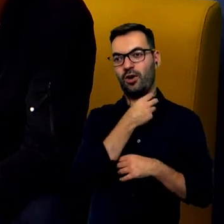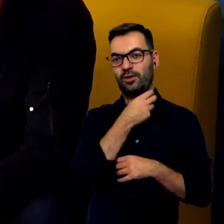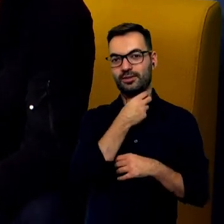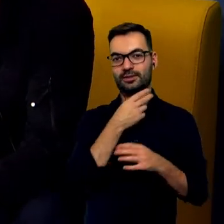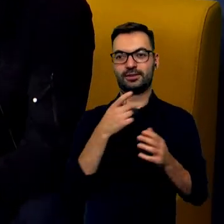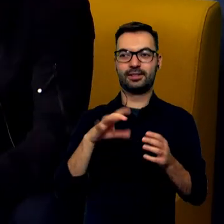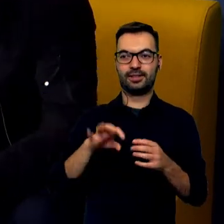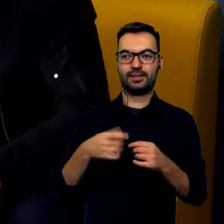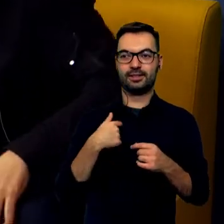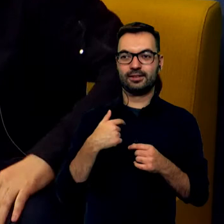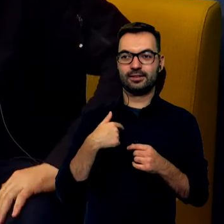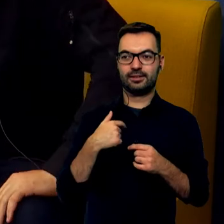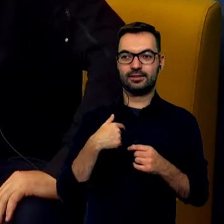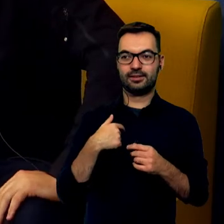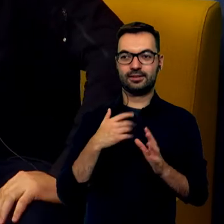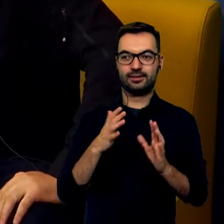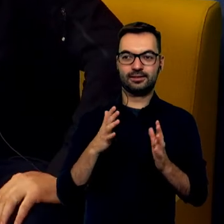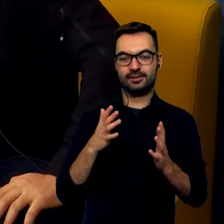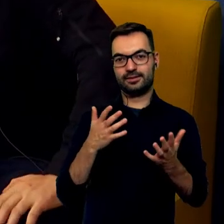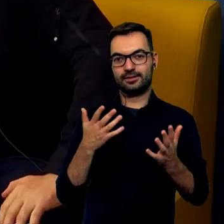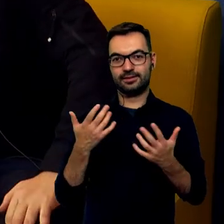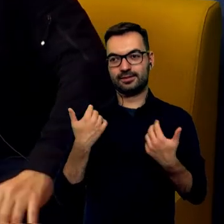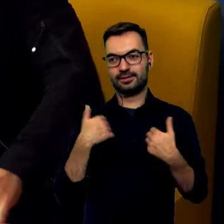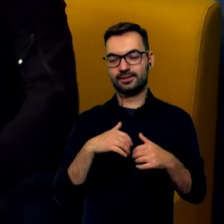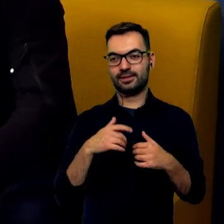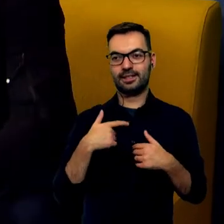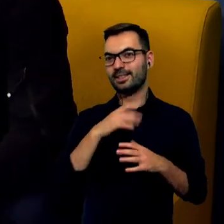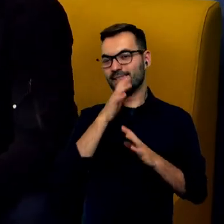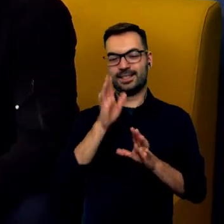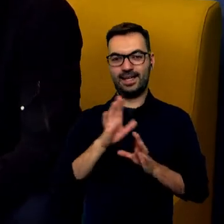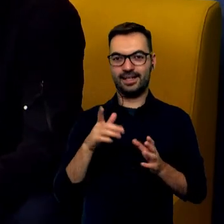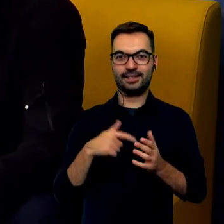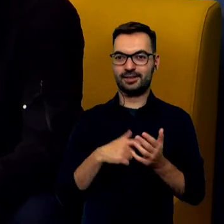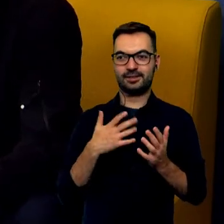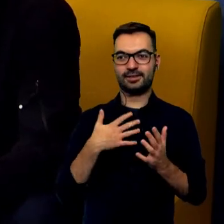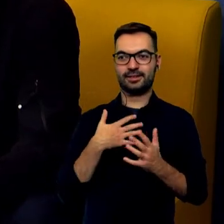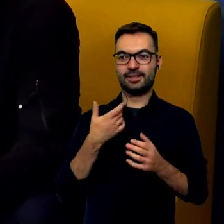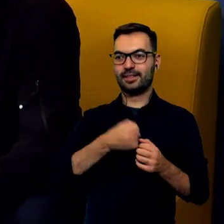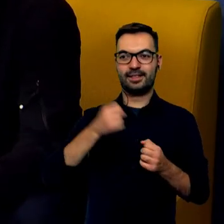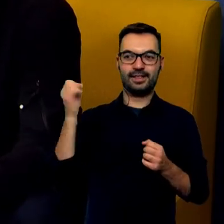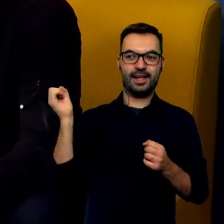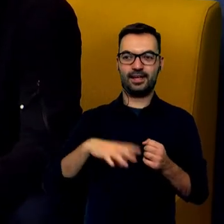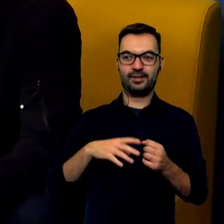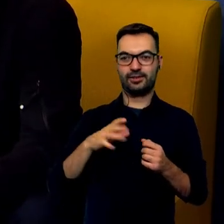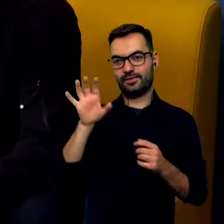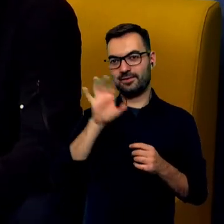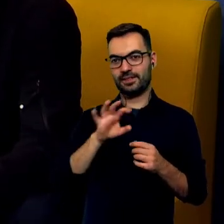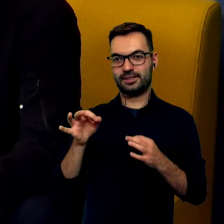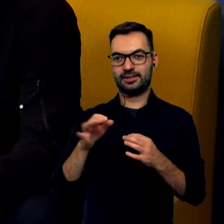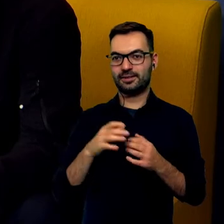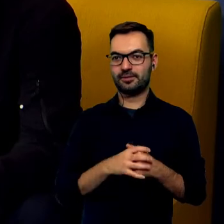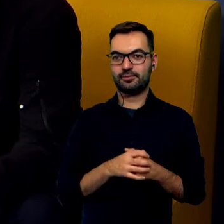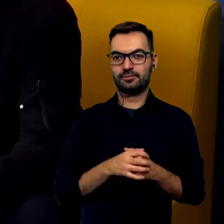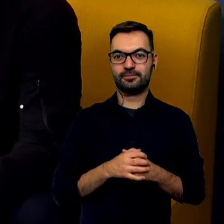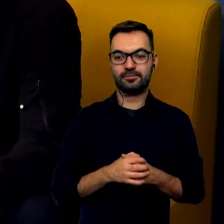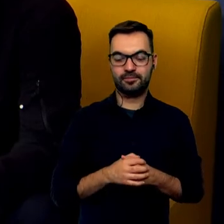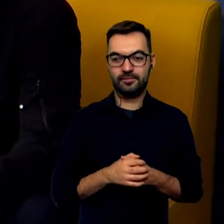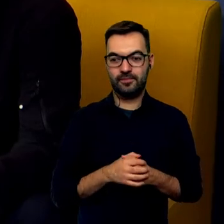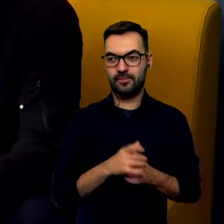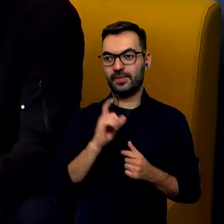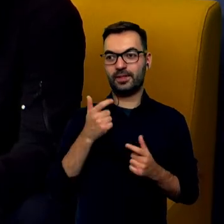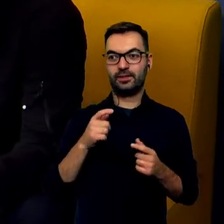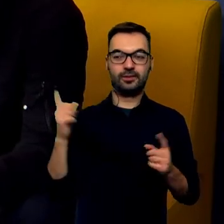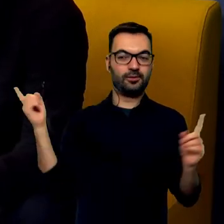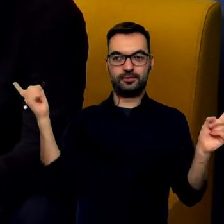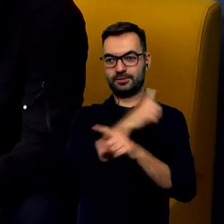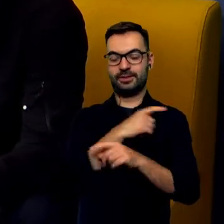to jest gatunek, którego ja nie chcę powiedzieć, że nienawidzę, ale po prostu jestem najgorszym widzem w historii, bo byle